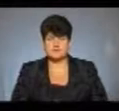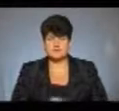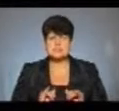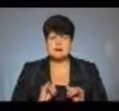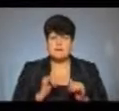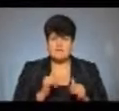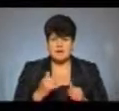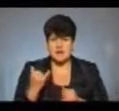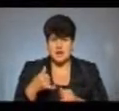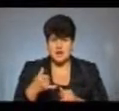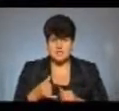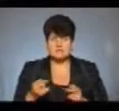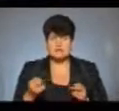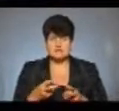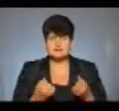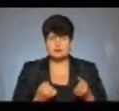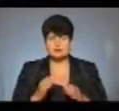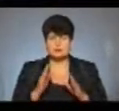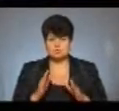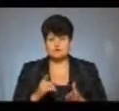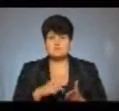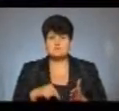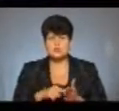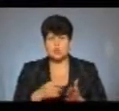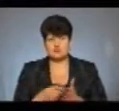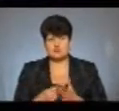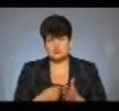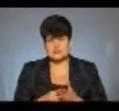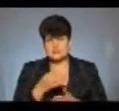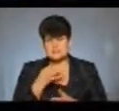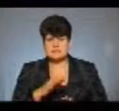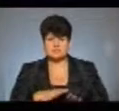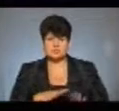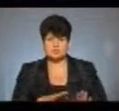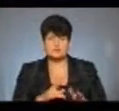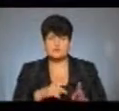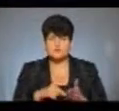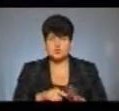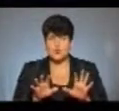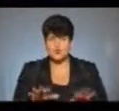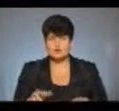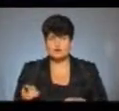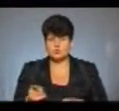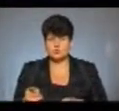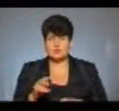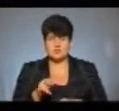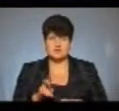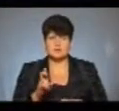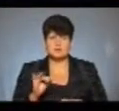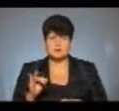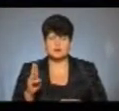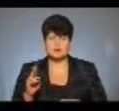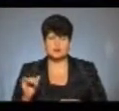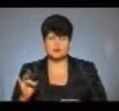і обслуговувати спецавтомобіль будуть із міського бюджету, розповів заступник міського голови Тернополя Леонід Бецюра. У нас